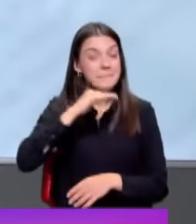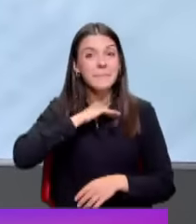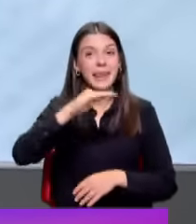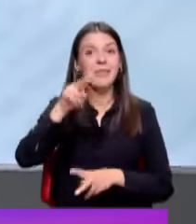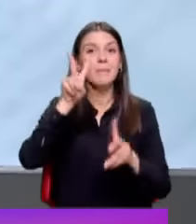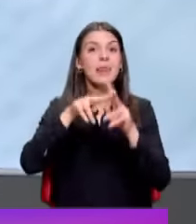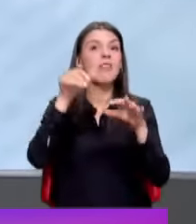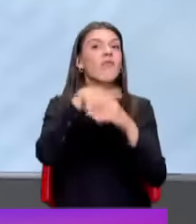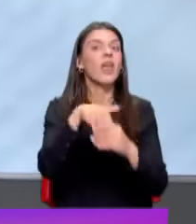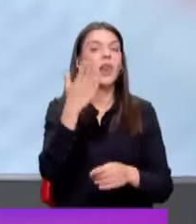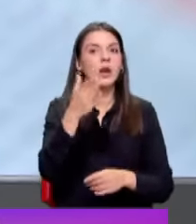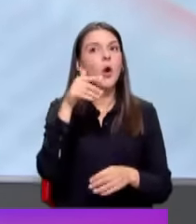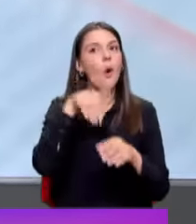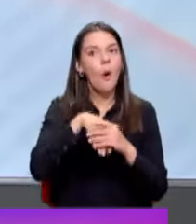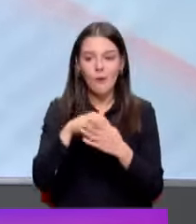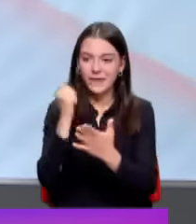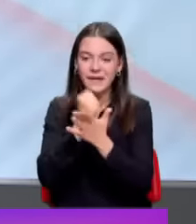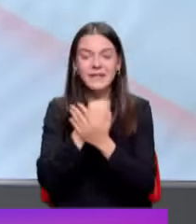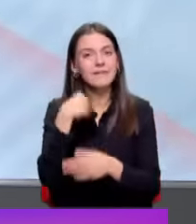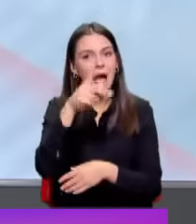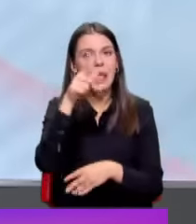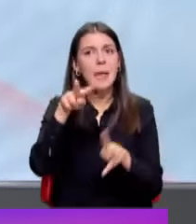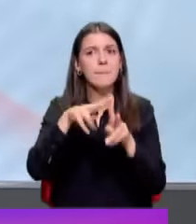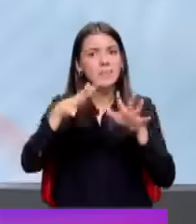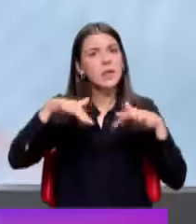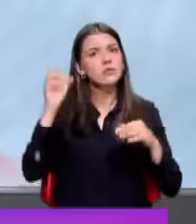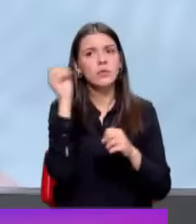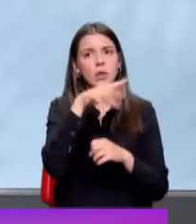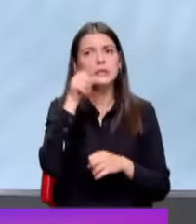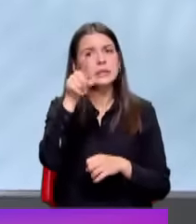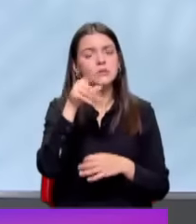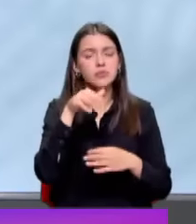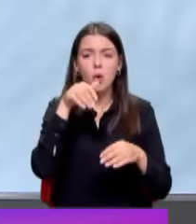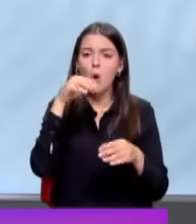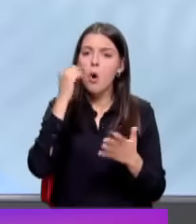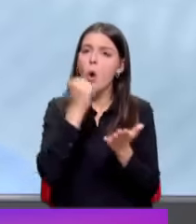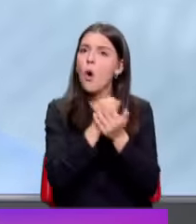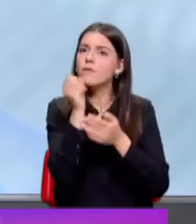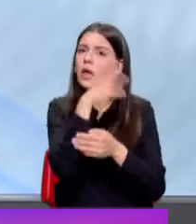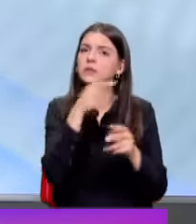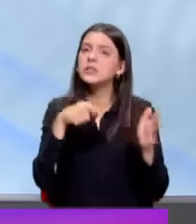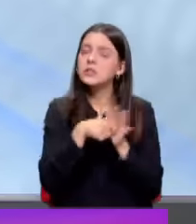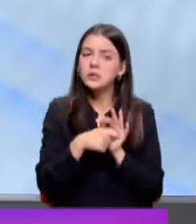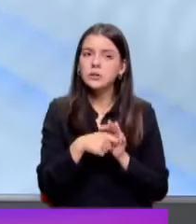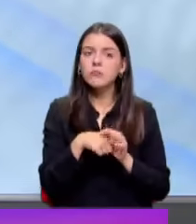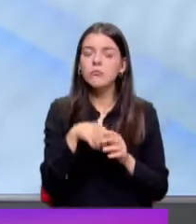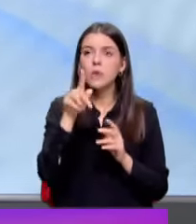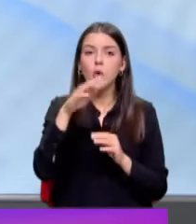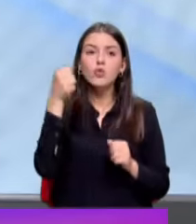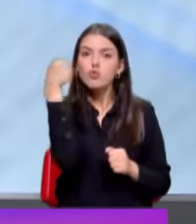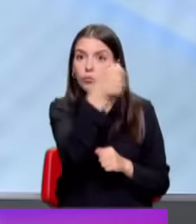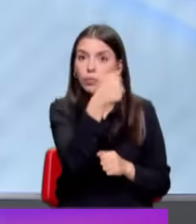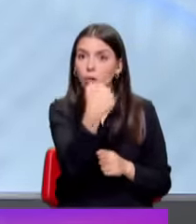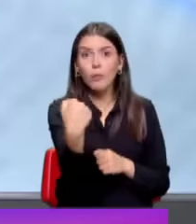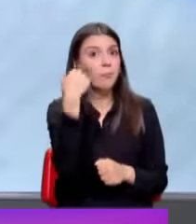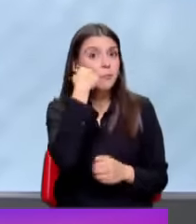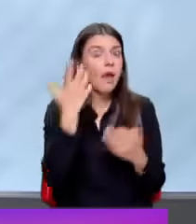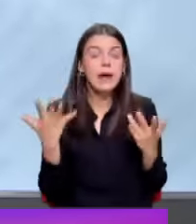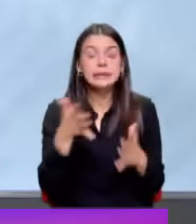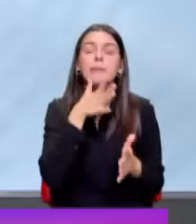Oylarıyla seçtiği, meclise gönderdiği isimler. Bilmiyorum sizin oy verdiğiniz isim yumruk mu yedi, yumruk mu attı, orasını bilemem. Ama